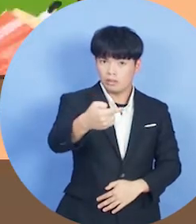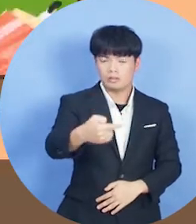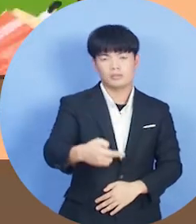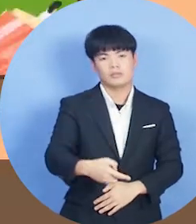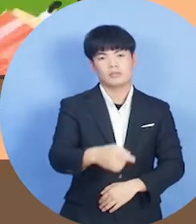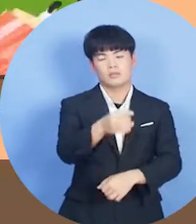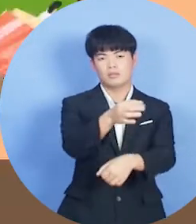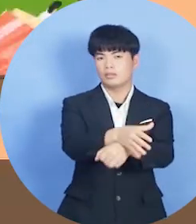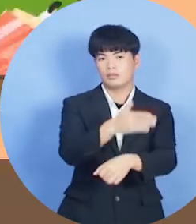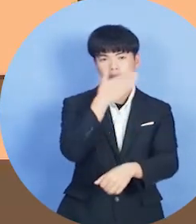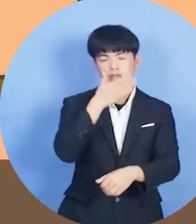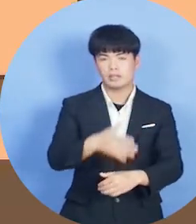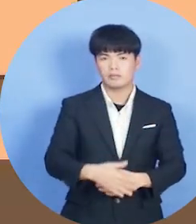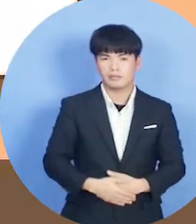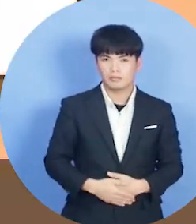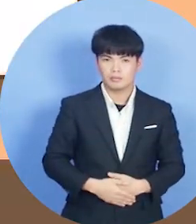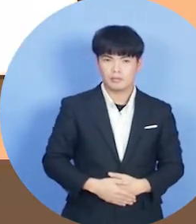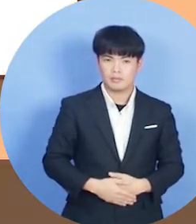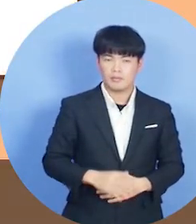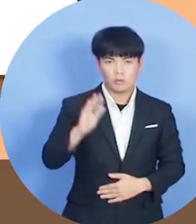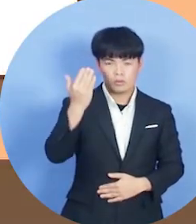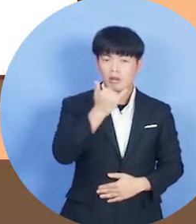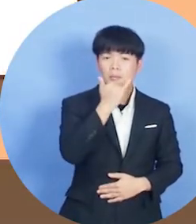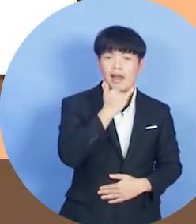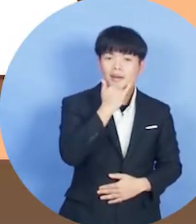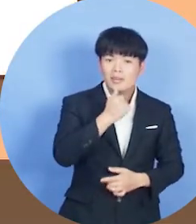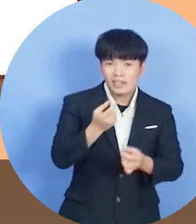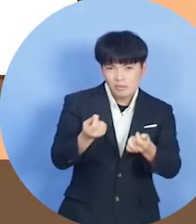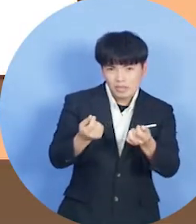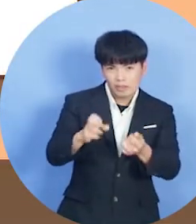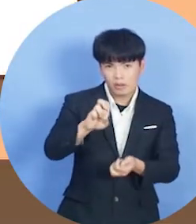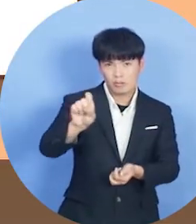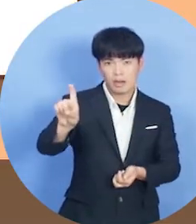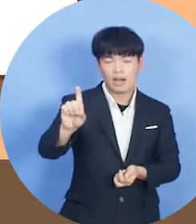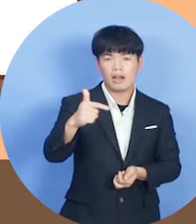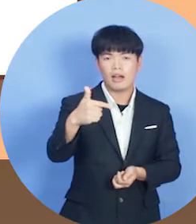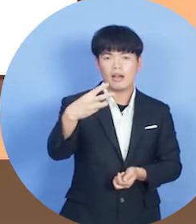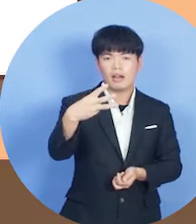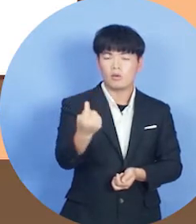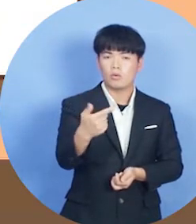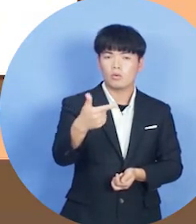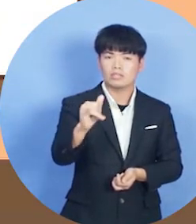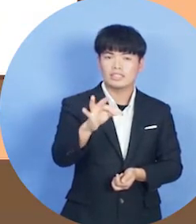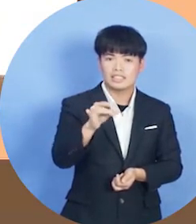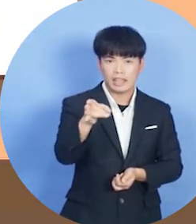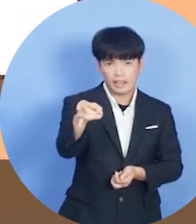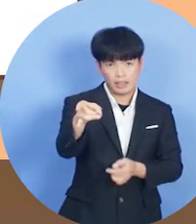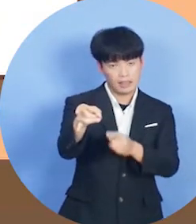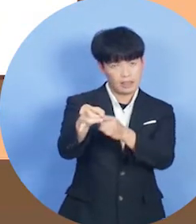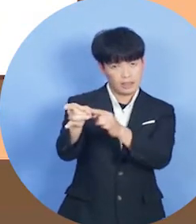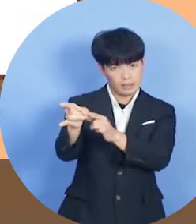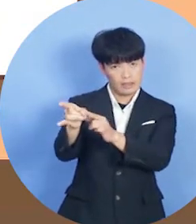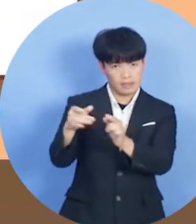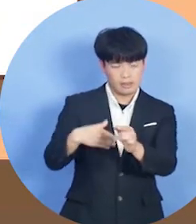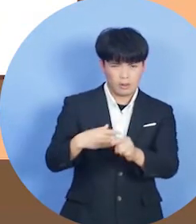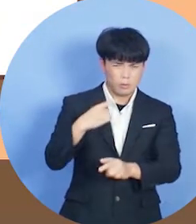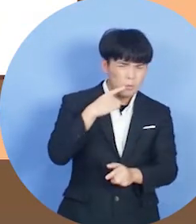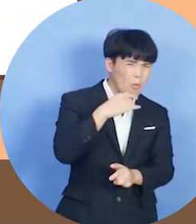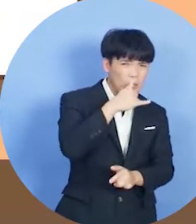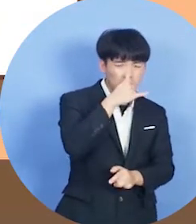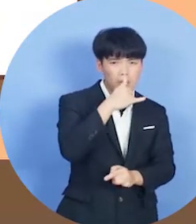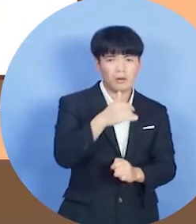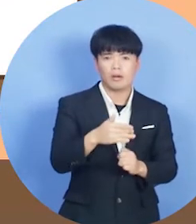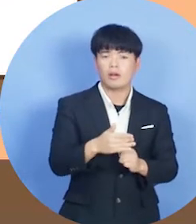됩니다. 밤과 유사한 마로니의 열매에 대한 주의가 필요합니다. 마로니의 열매 모양은 밤과 매우